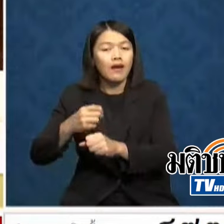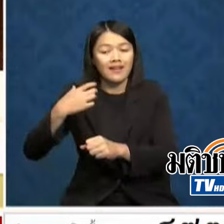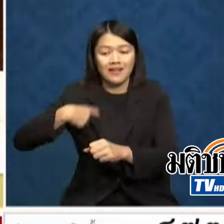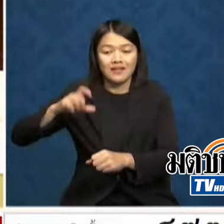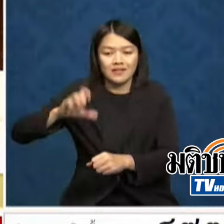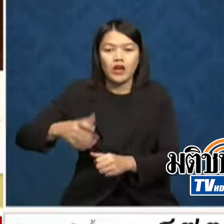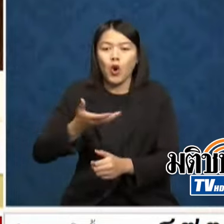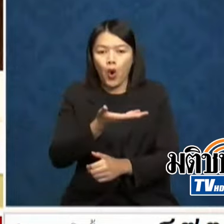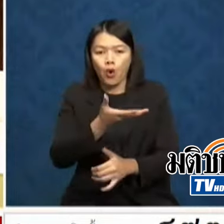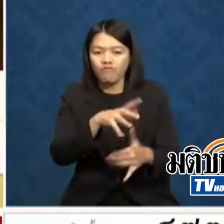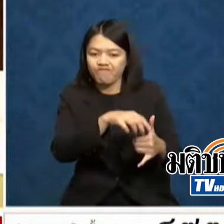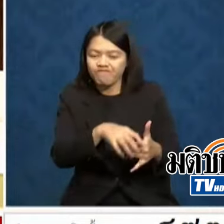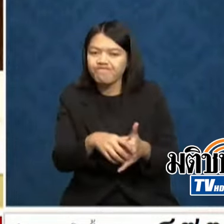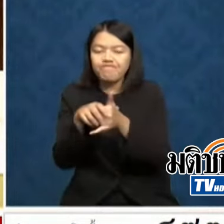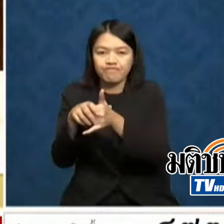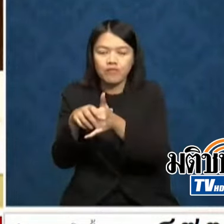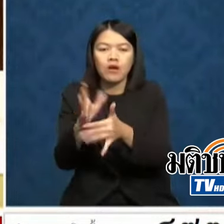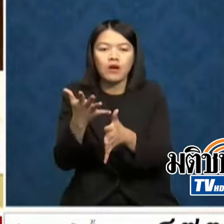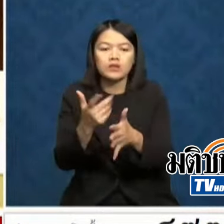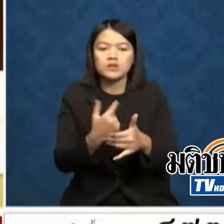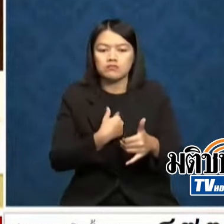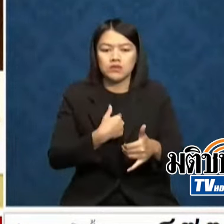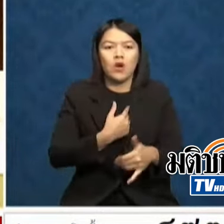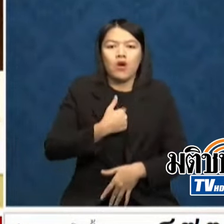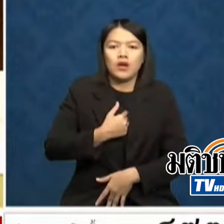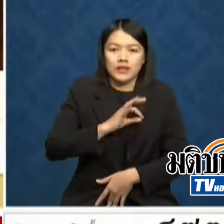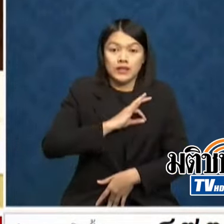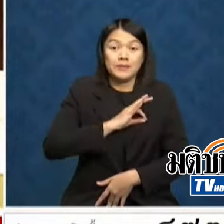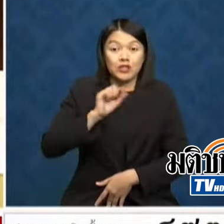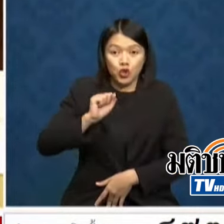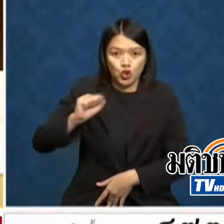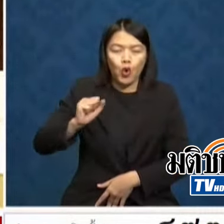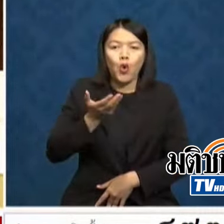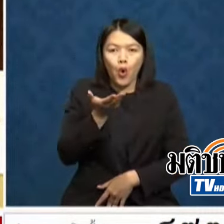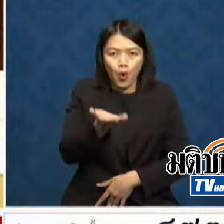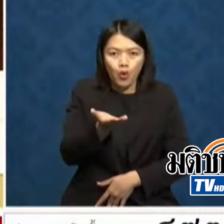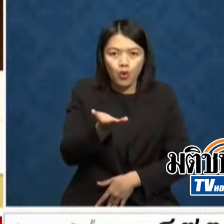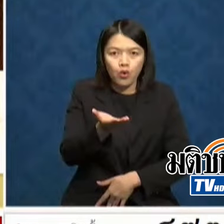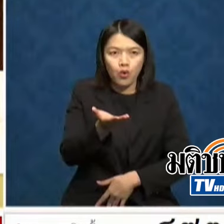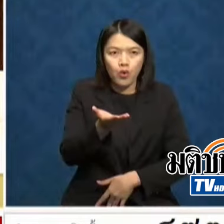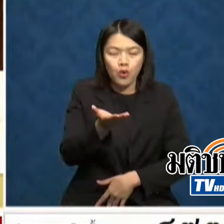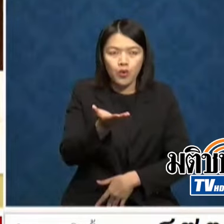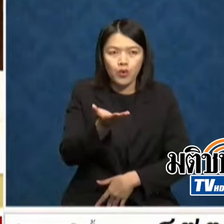ลเนี่ยขอตัวหรือเจ้าตัวสมาชิกสภาเองนะครับ